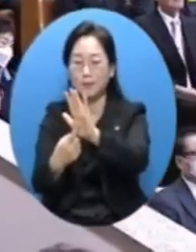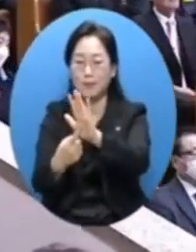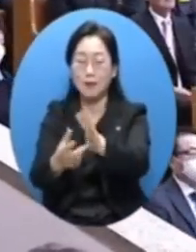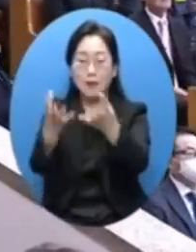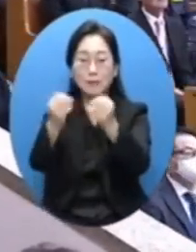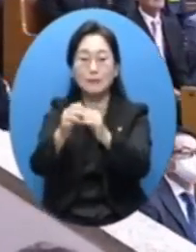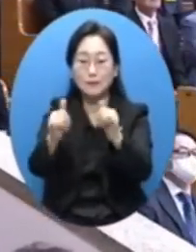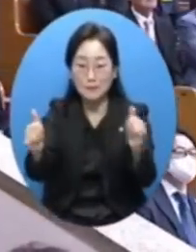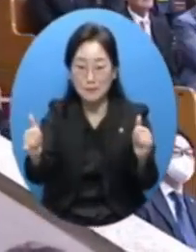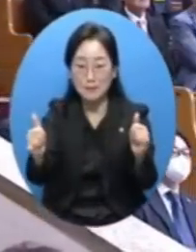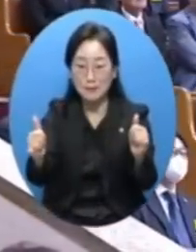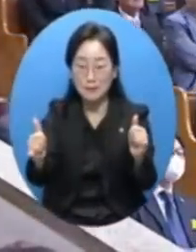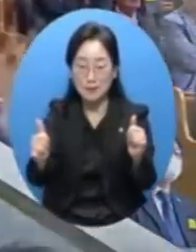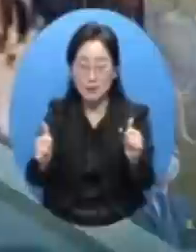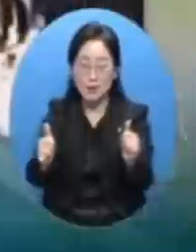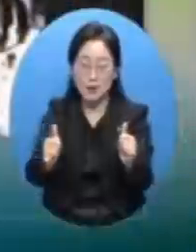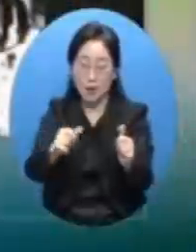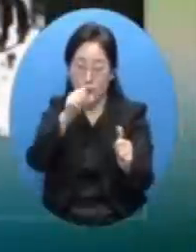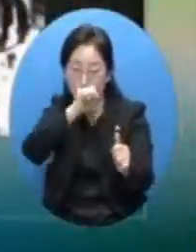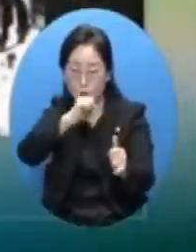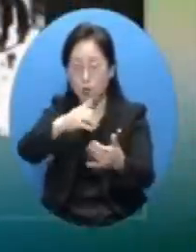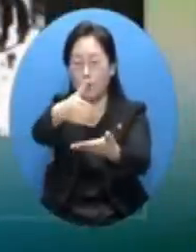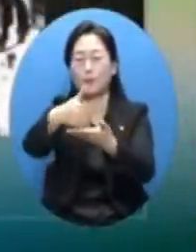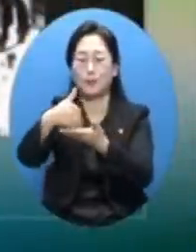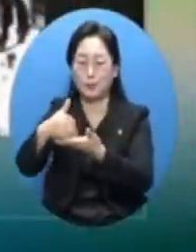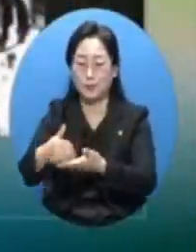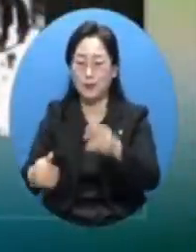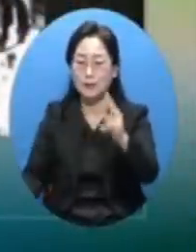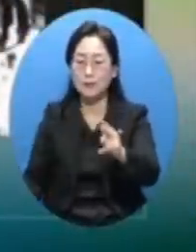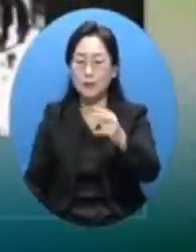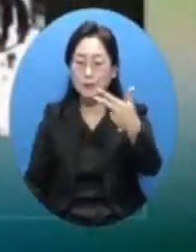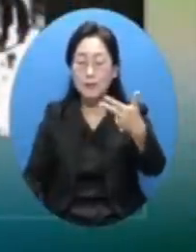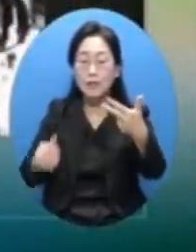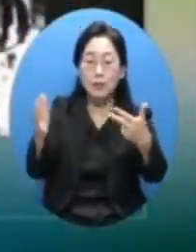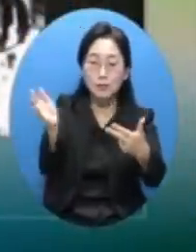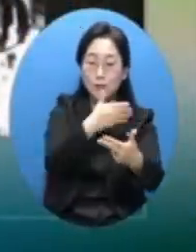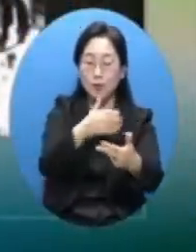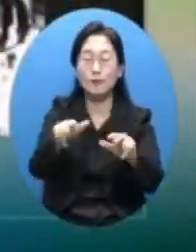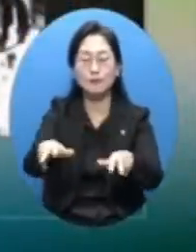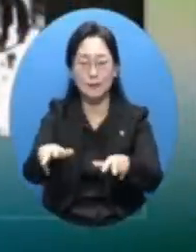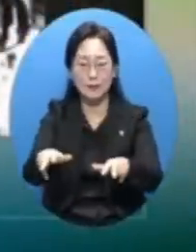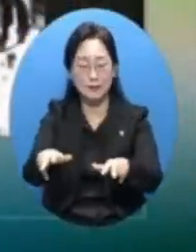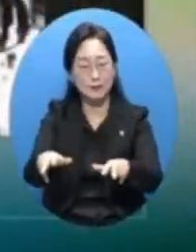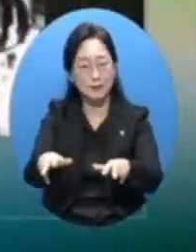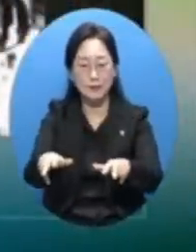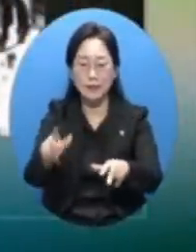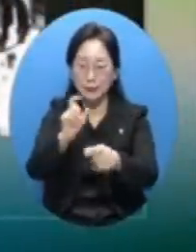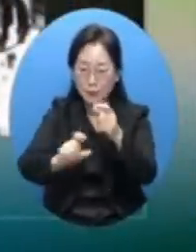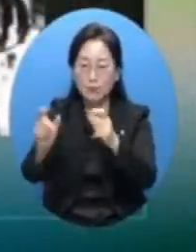많은 사람들이 도미노 피자를 찾게 되었고 2007년부터는 이제는 더